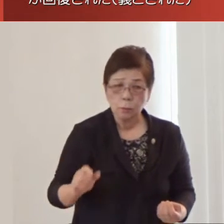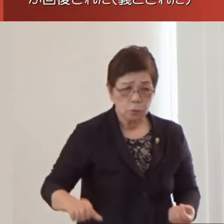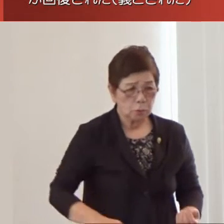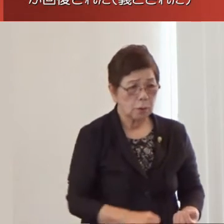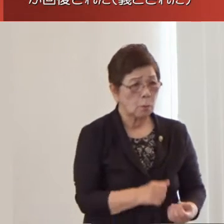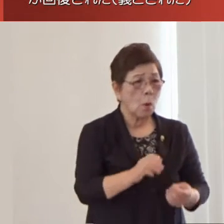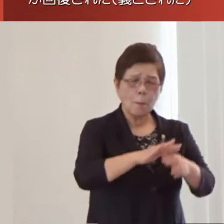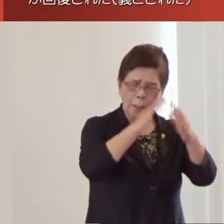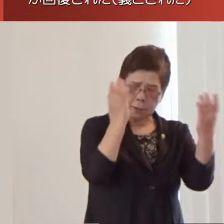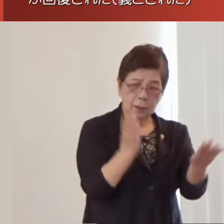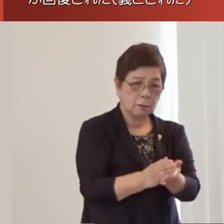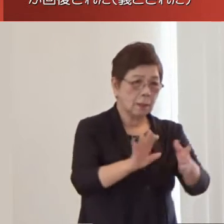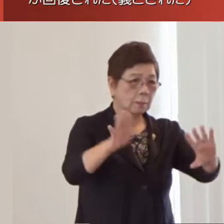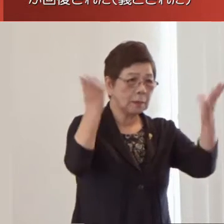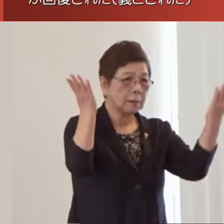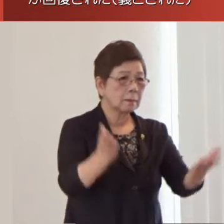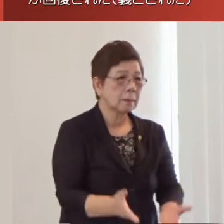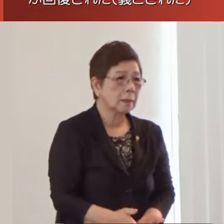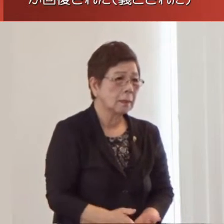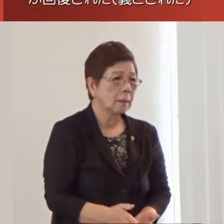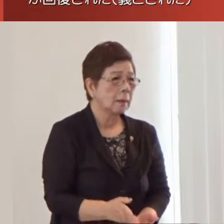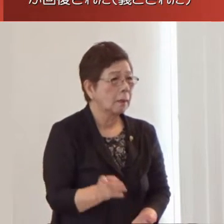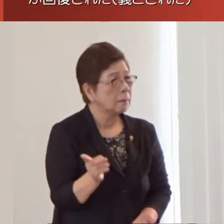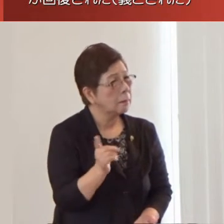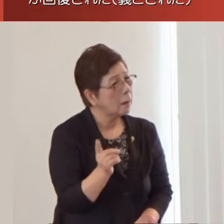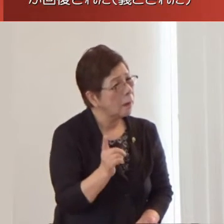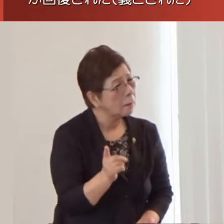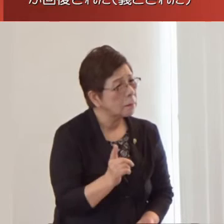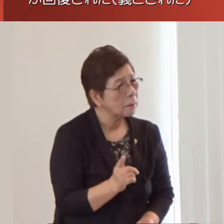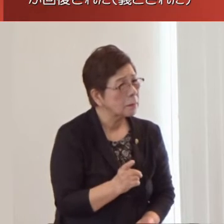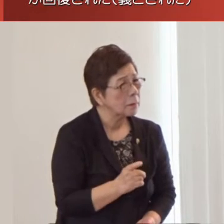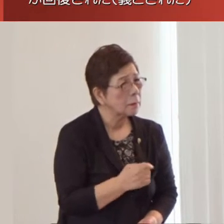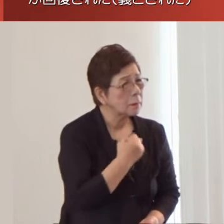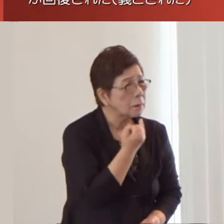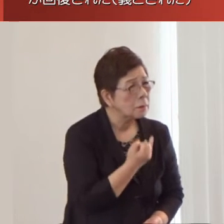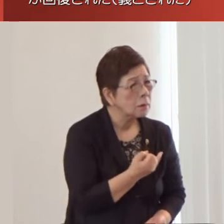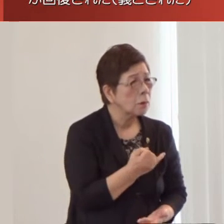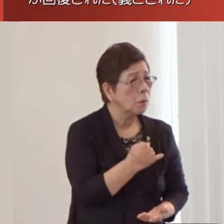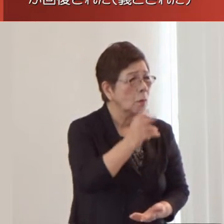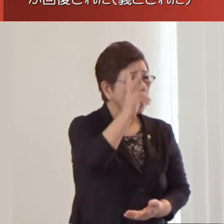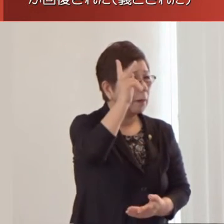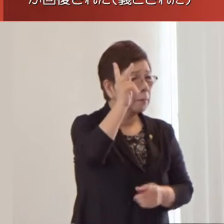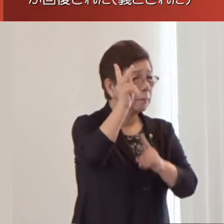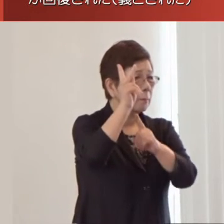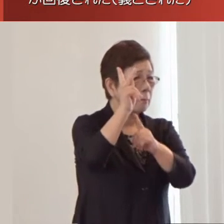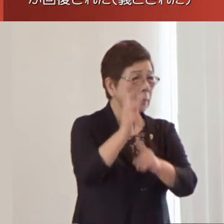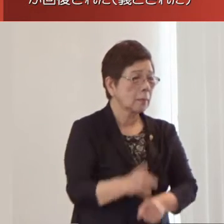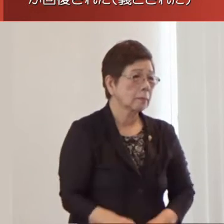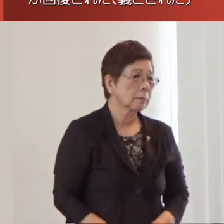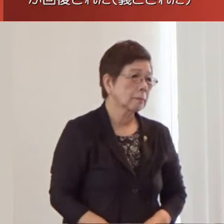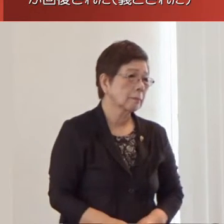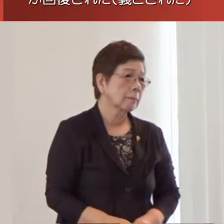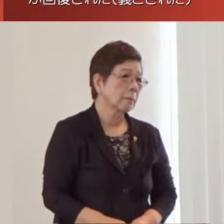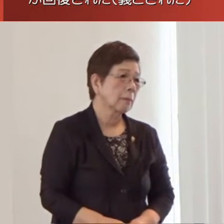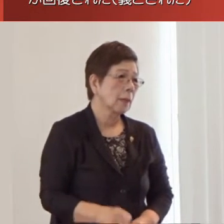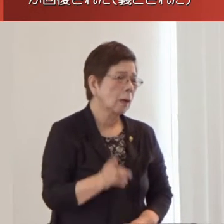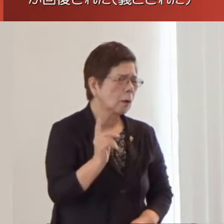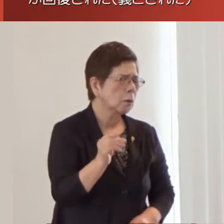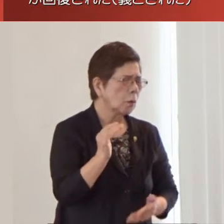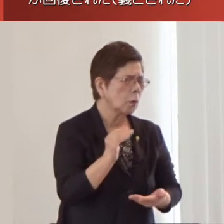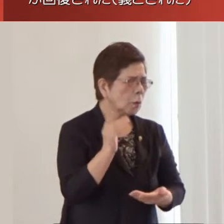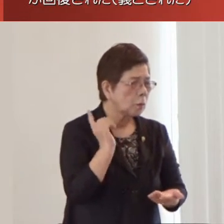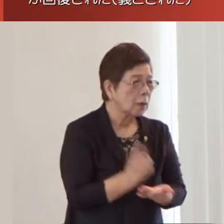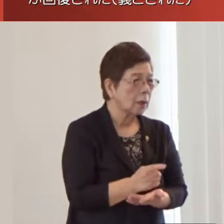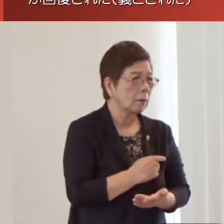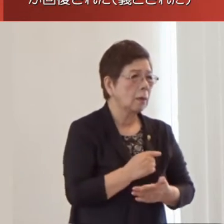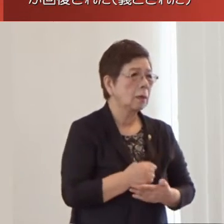ます。何の罪も見出せない、全てご存知である神様なのに、そのことだけは